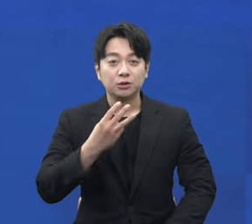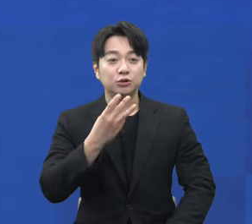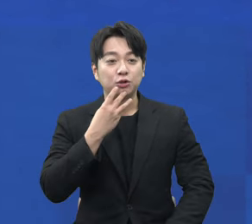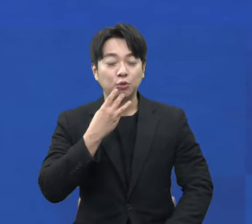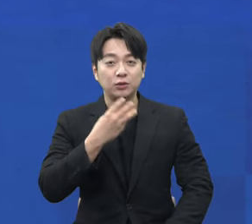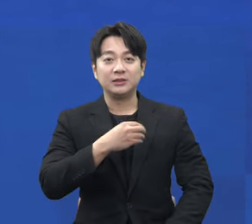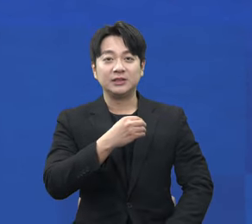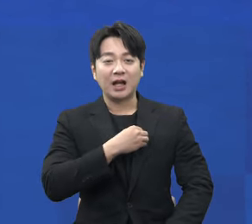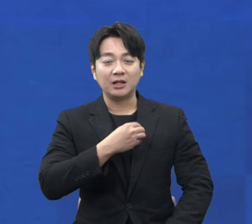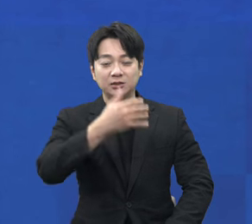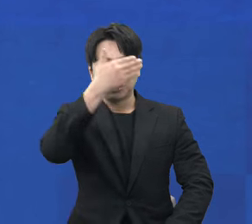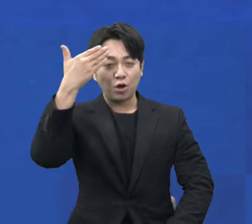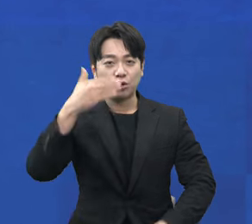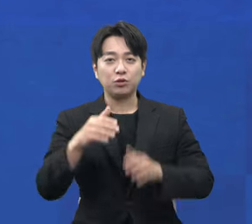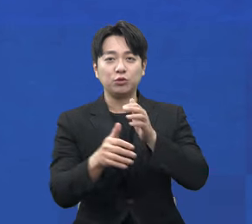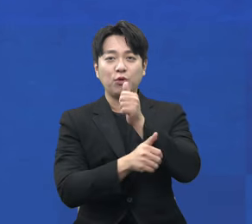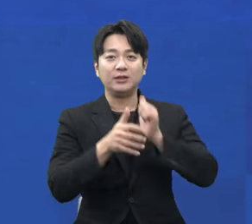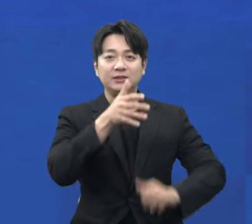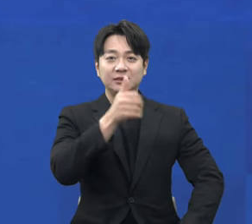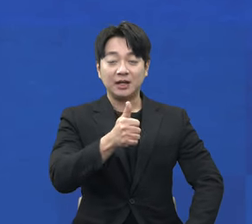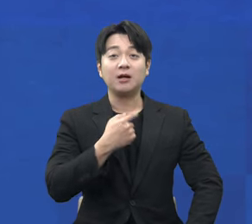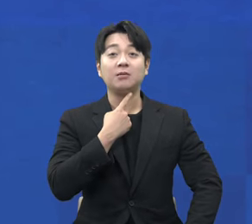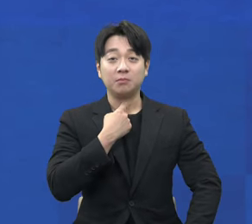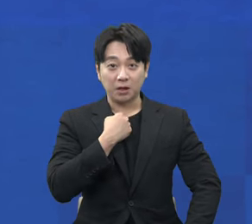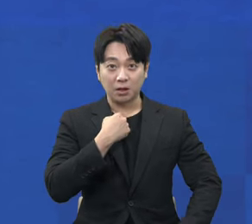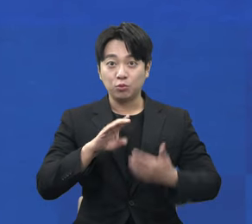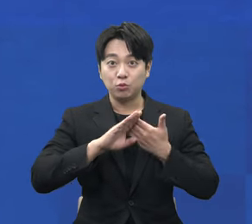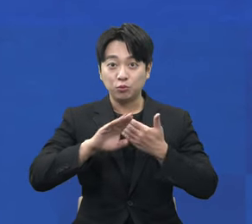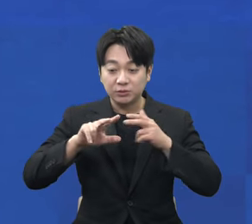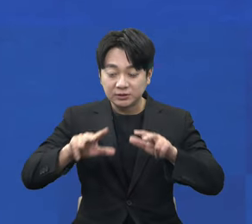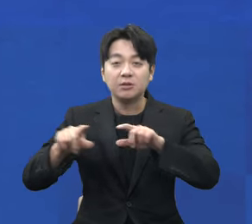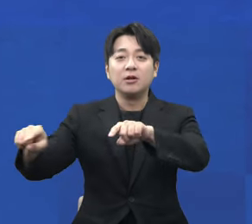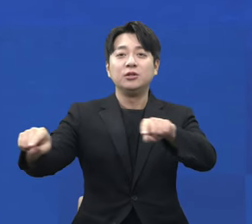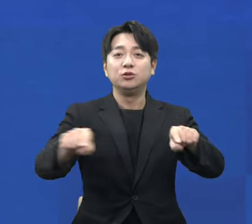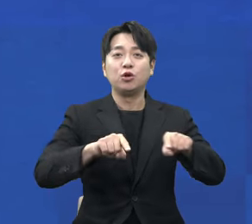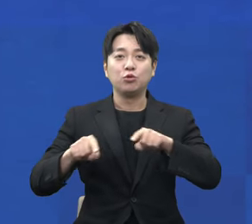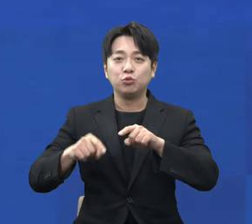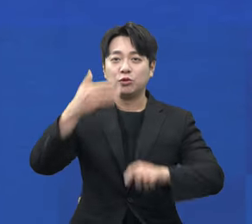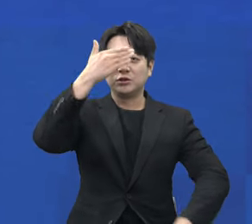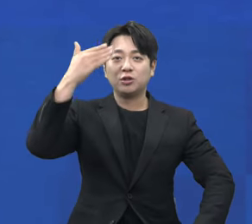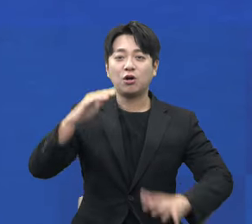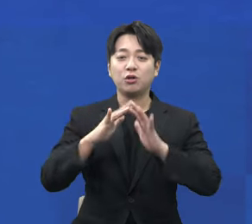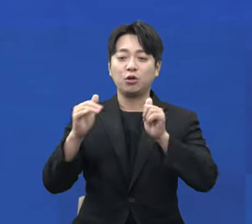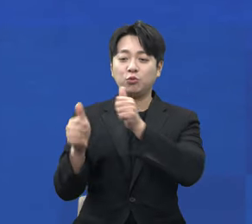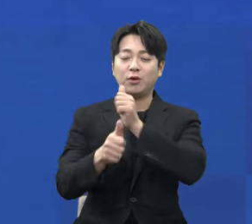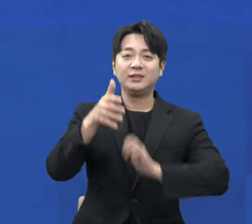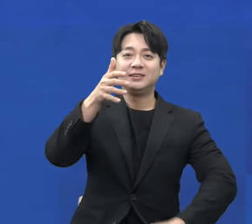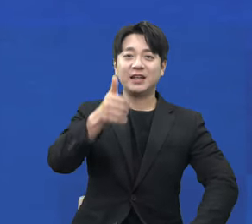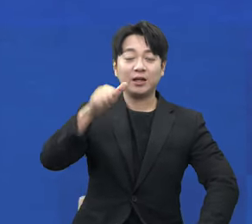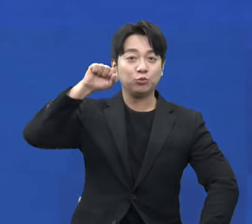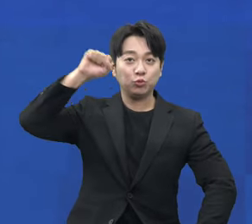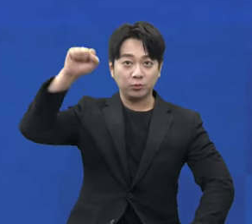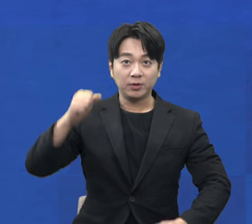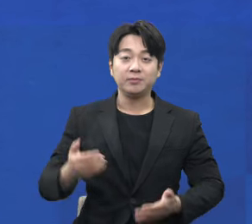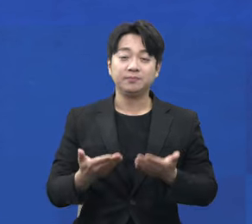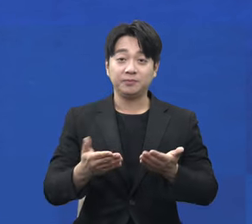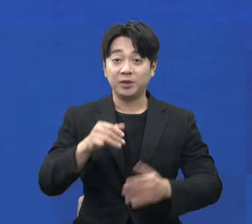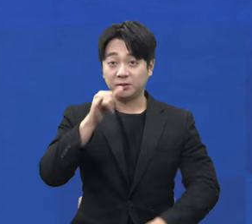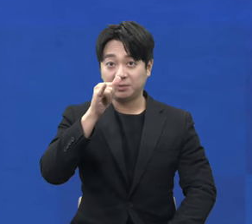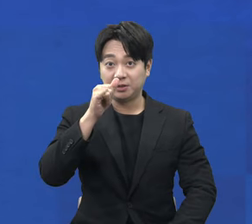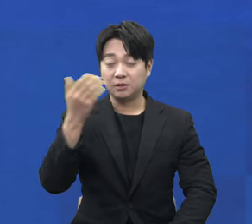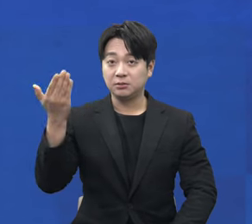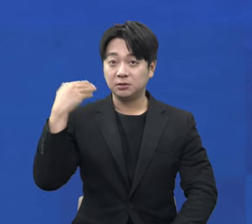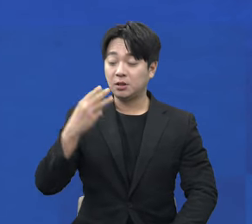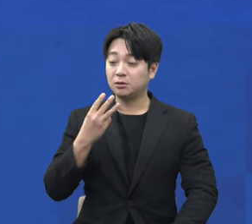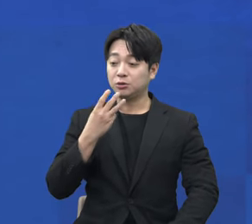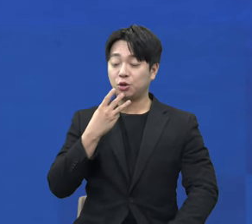역임하며 그 성과들을 토대로 지금 전국 청년위원장이 되기 위해 이 자리에 섰습니다. 저는 지난